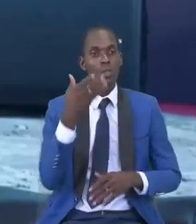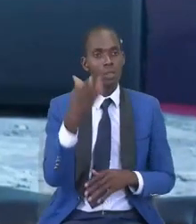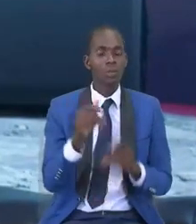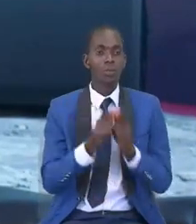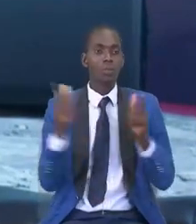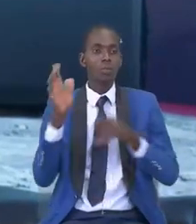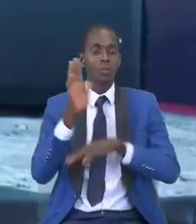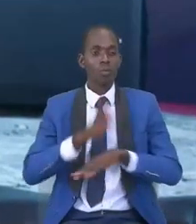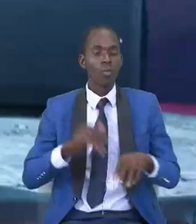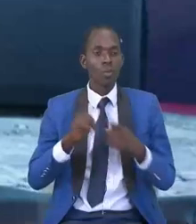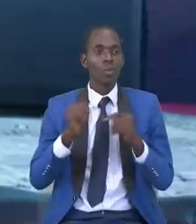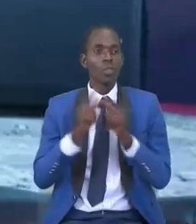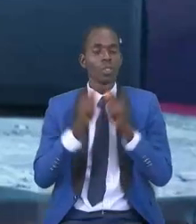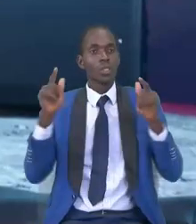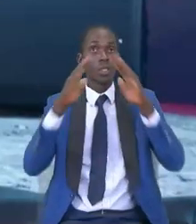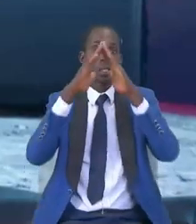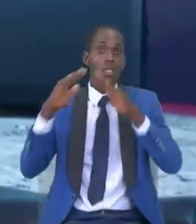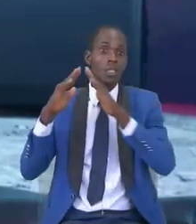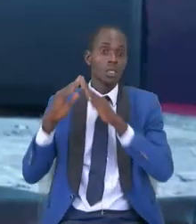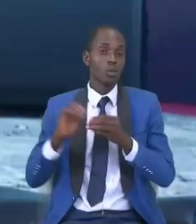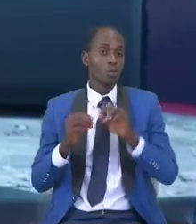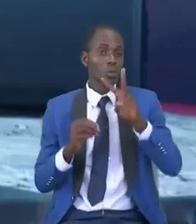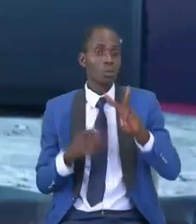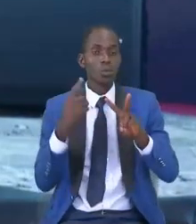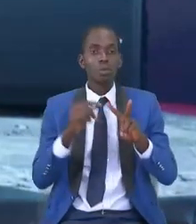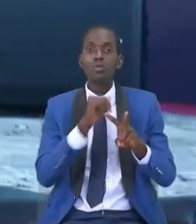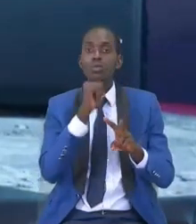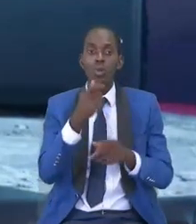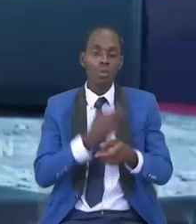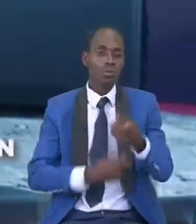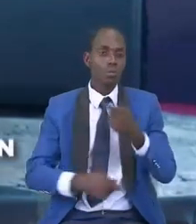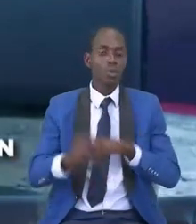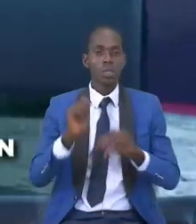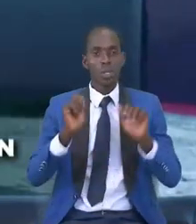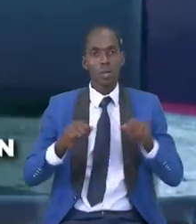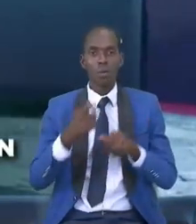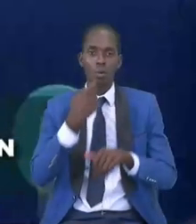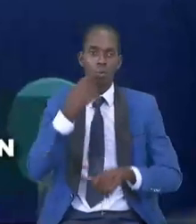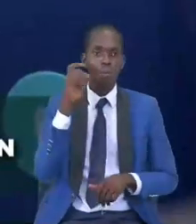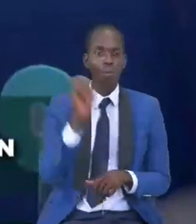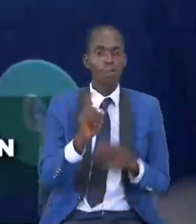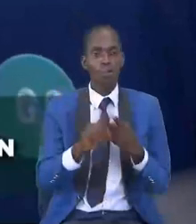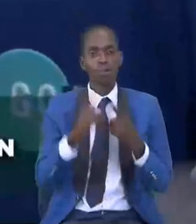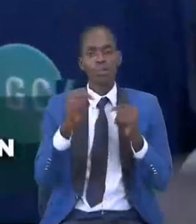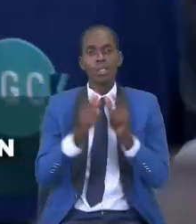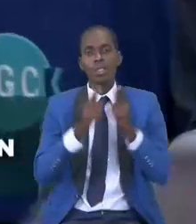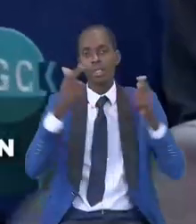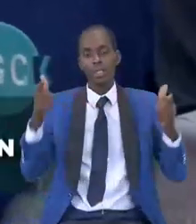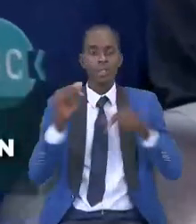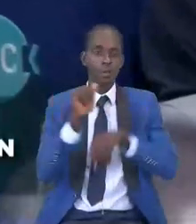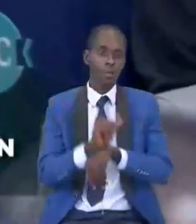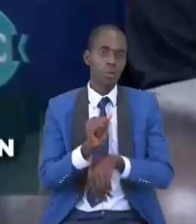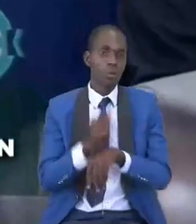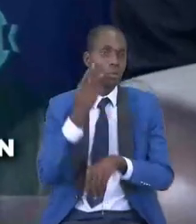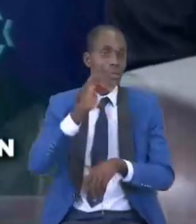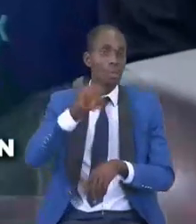L'impératif, l'appel impératif à la grande ville. Deuxième élément, le commandement irremplaçable de la grande